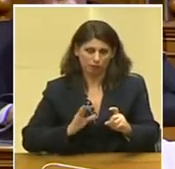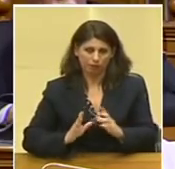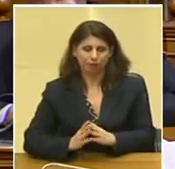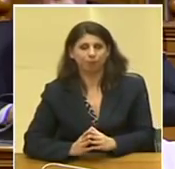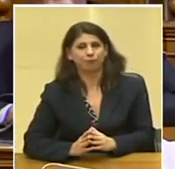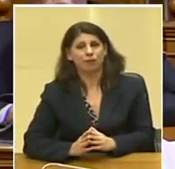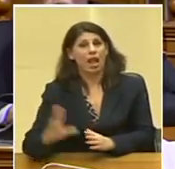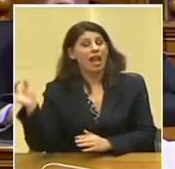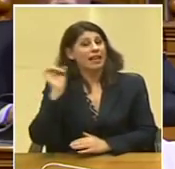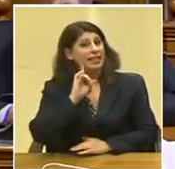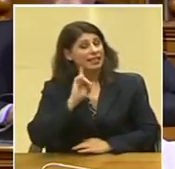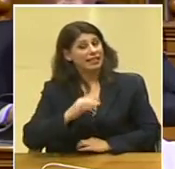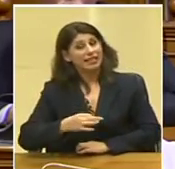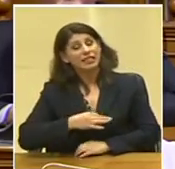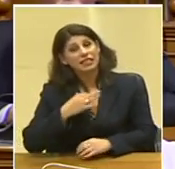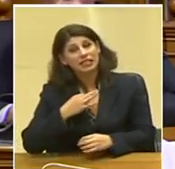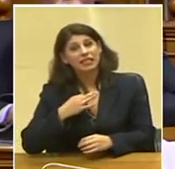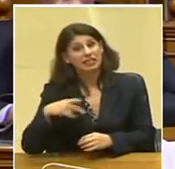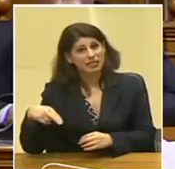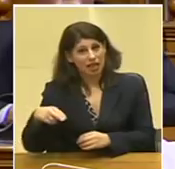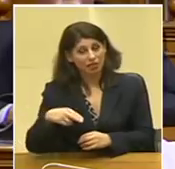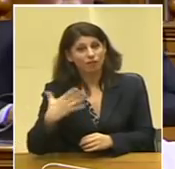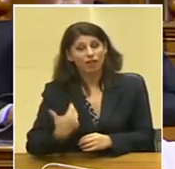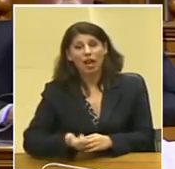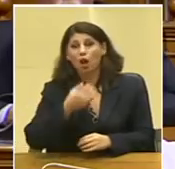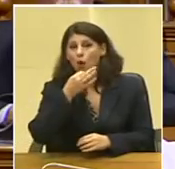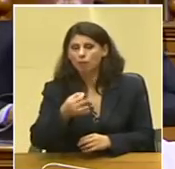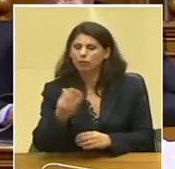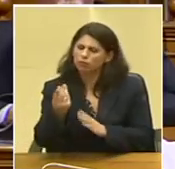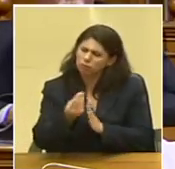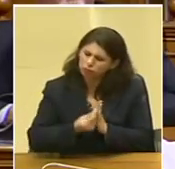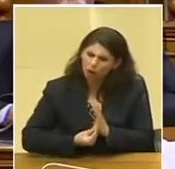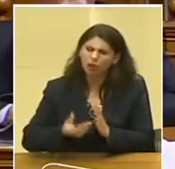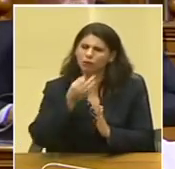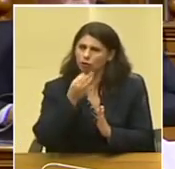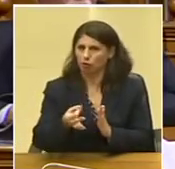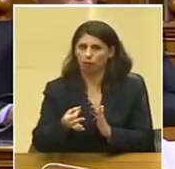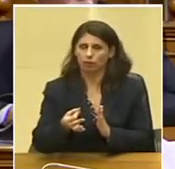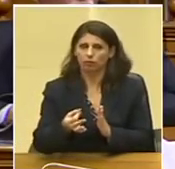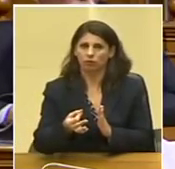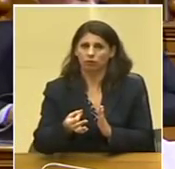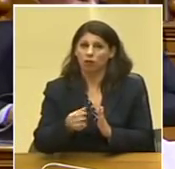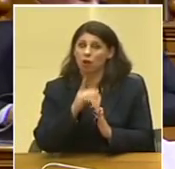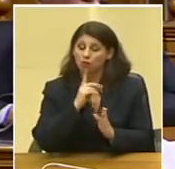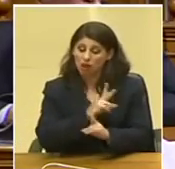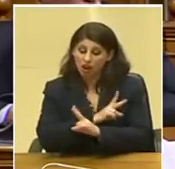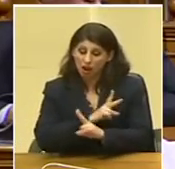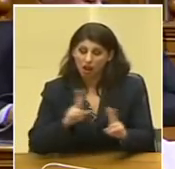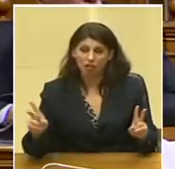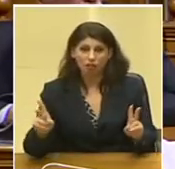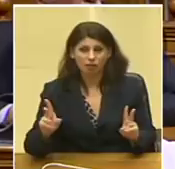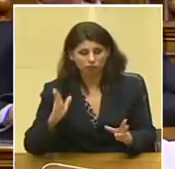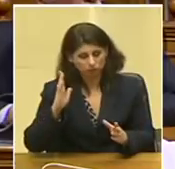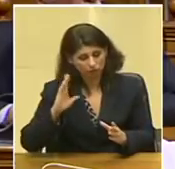Κυρίες και κύριοι συνάδελφοι, έχω τονίσει επανειλημμένως και όπως έχει γίνει σαφές και από όλους